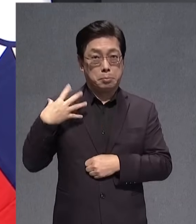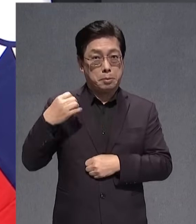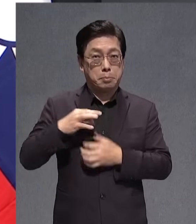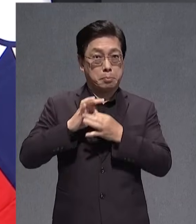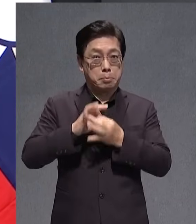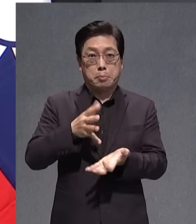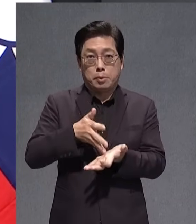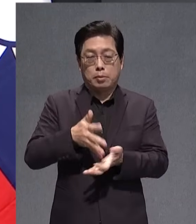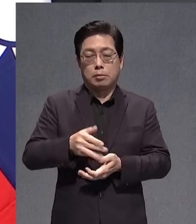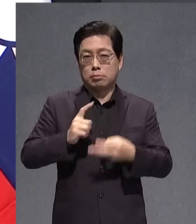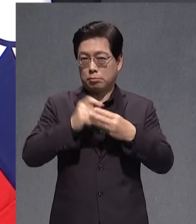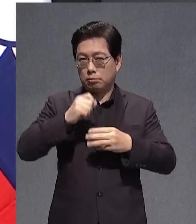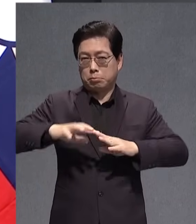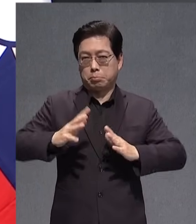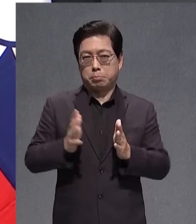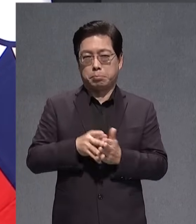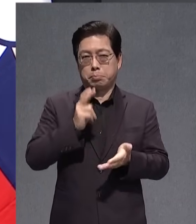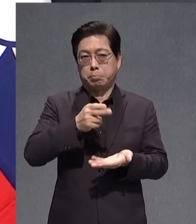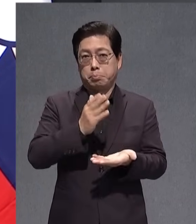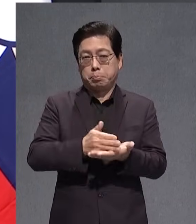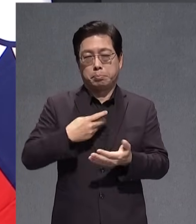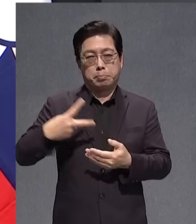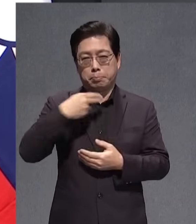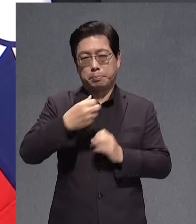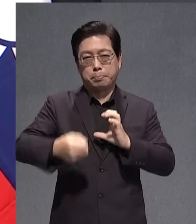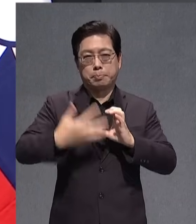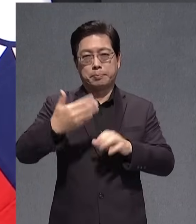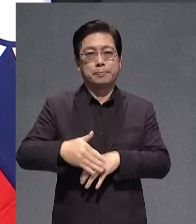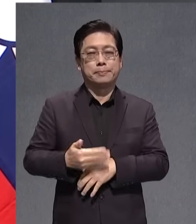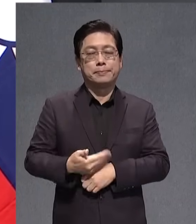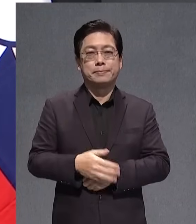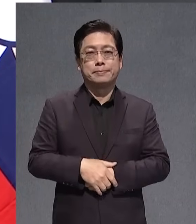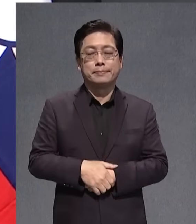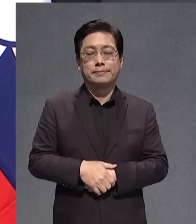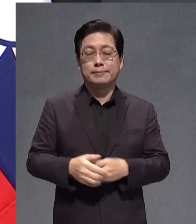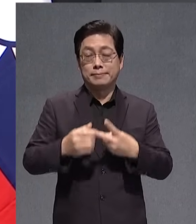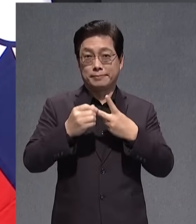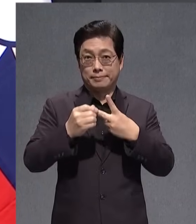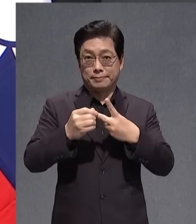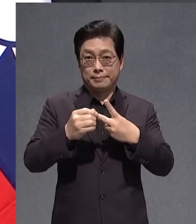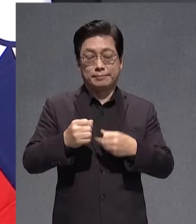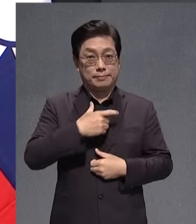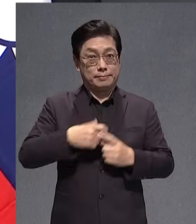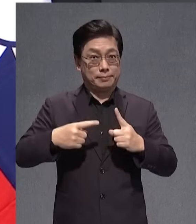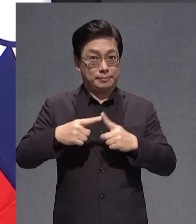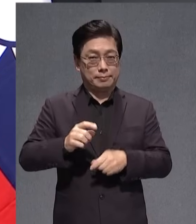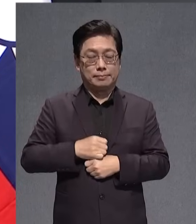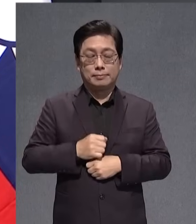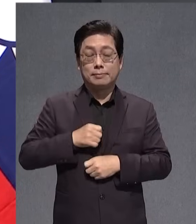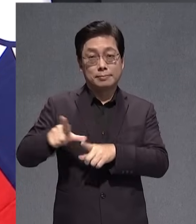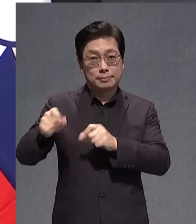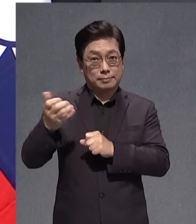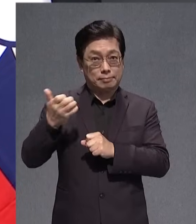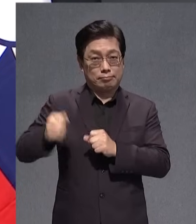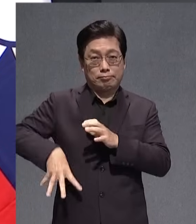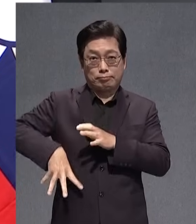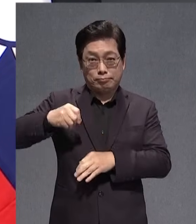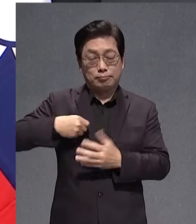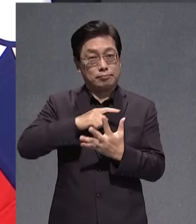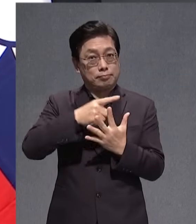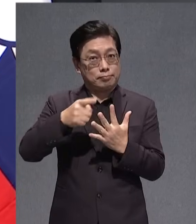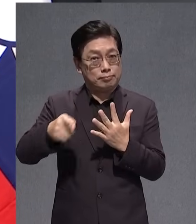时，主持人会立即制止并不予播出。第二，候选人应依抽签号次顺序发